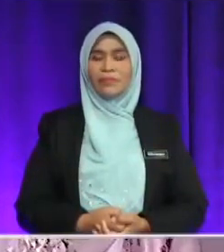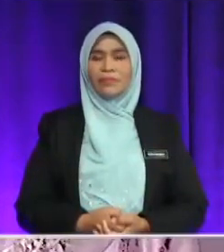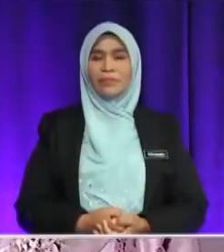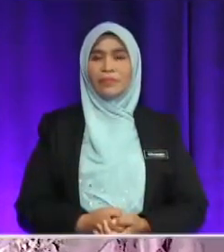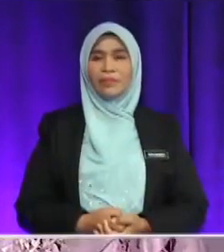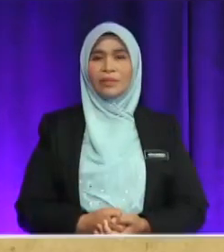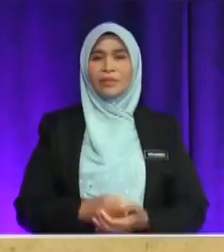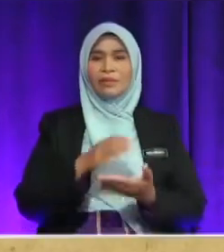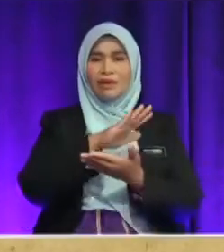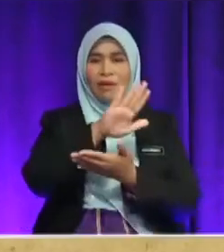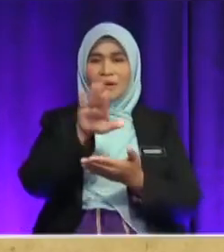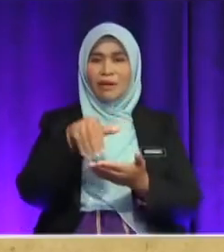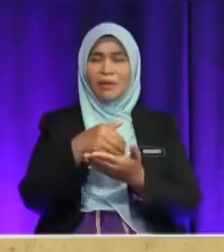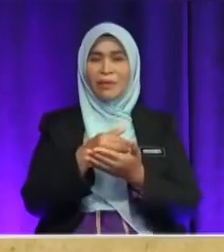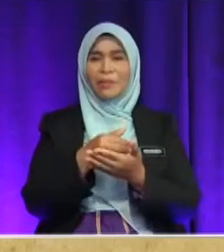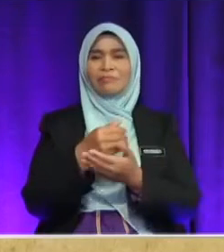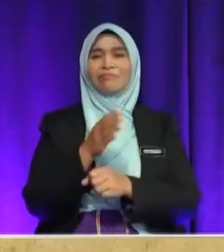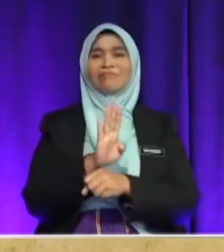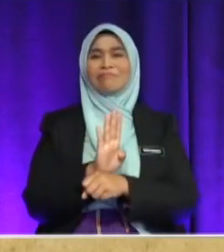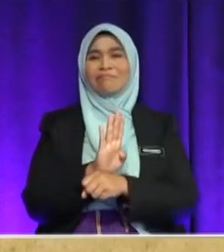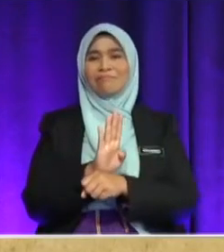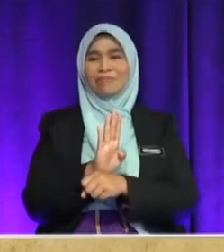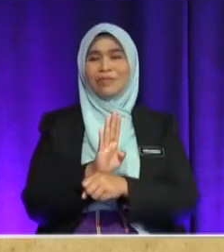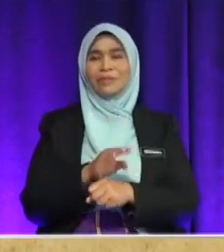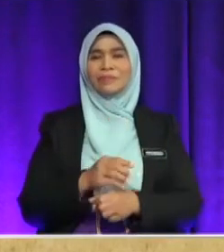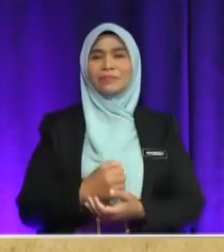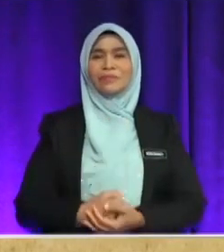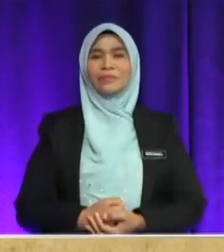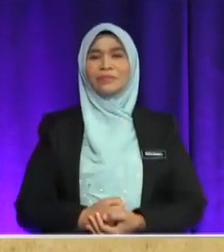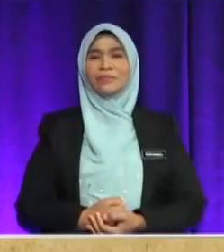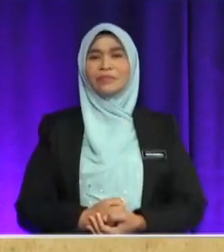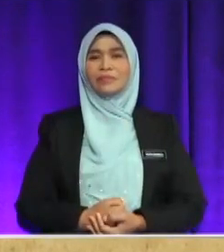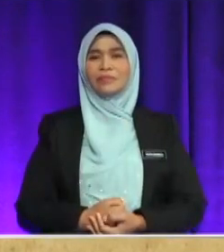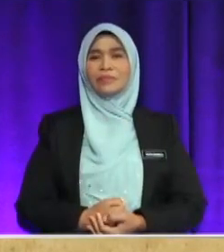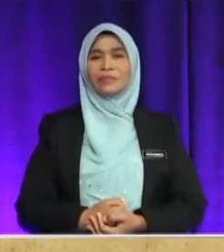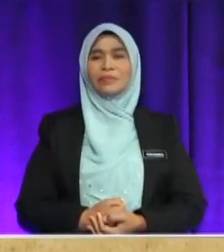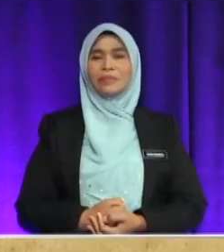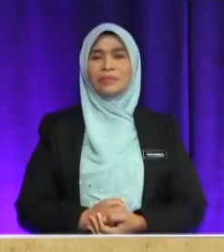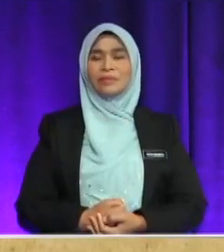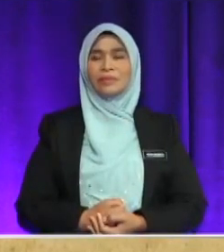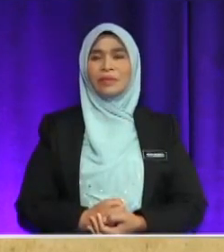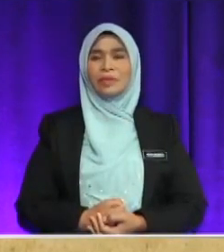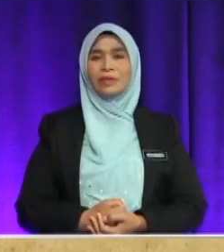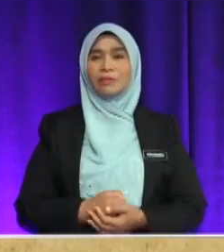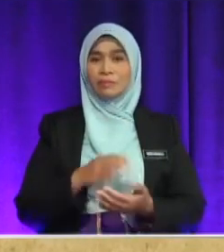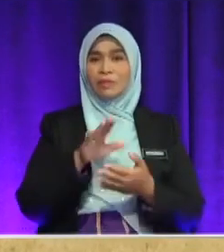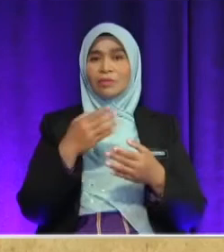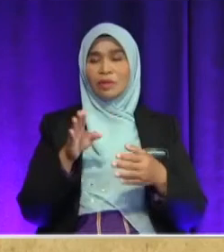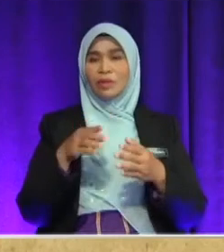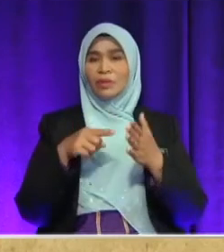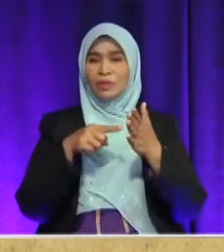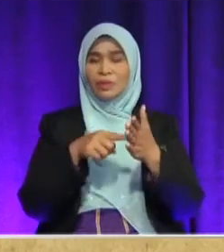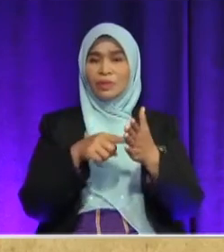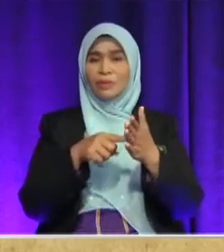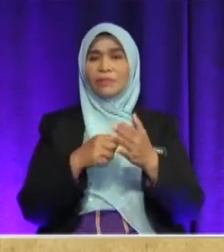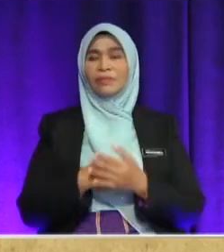Hai cuma sibuk nih oke 123 oke azrin dan adlinalloh ini dua orang